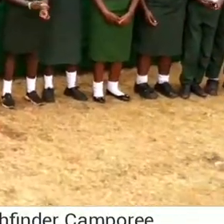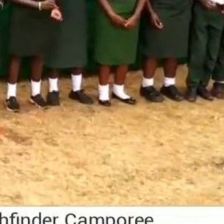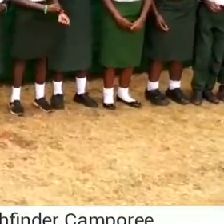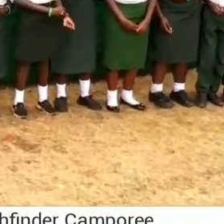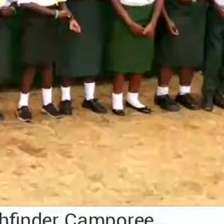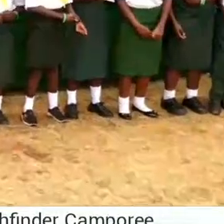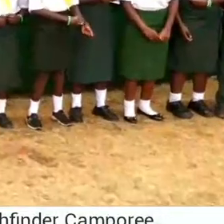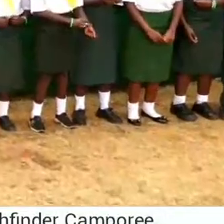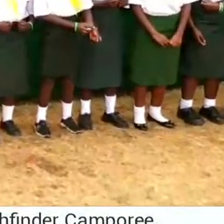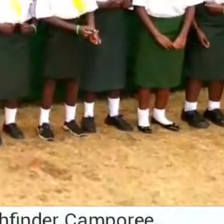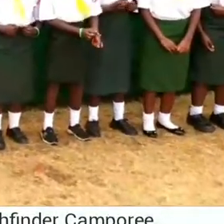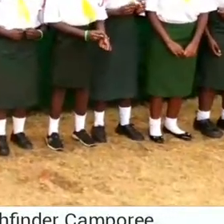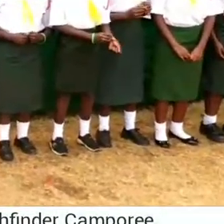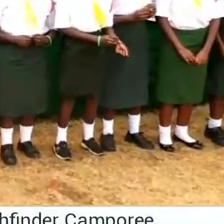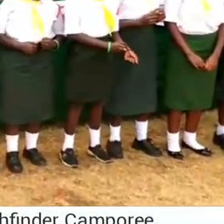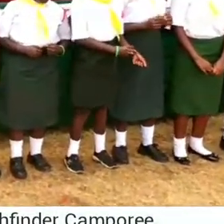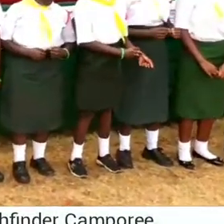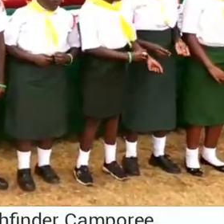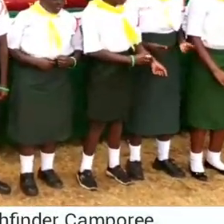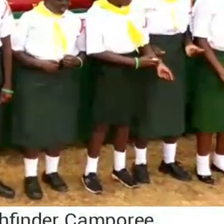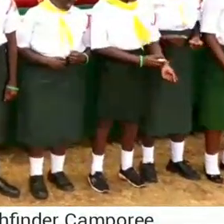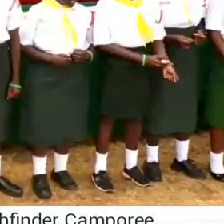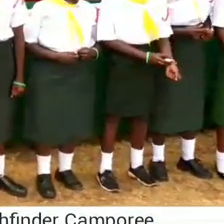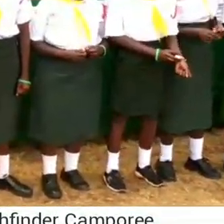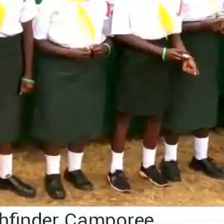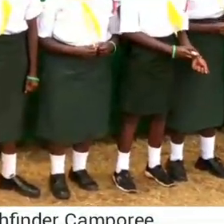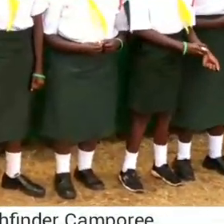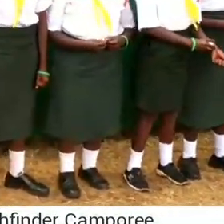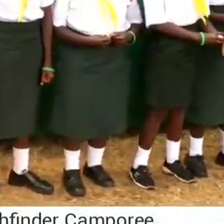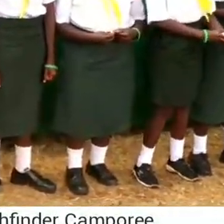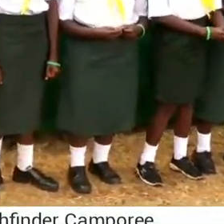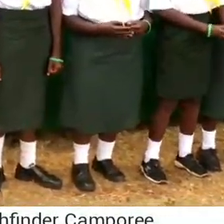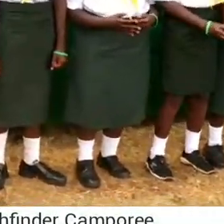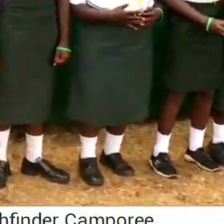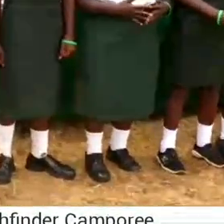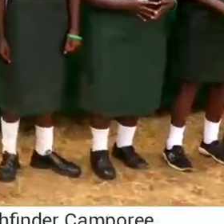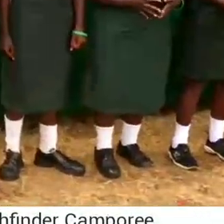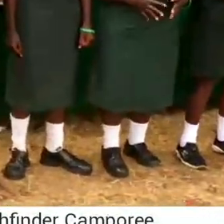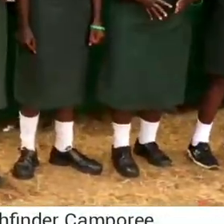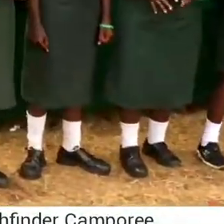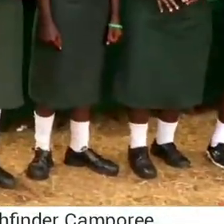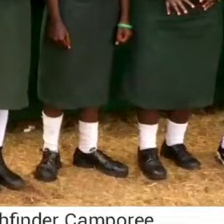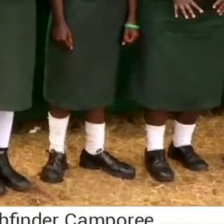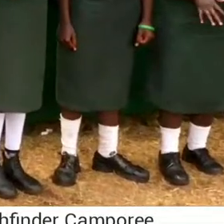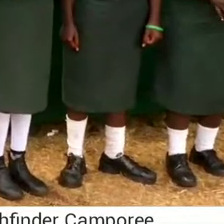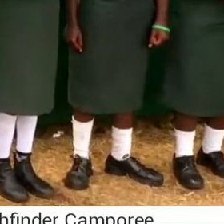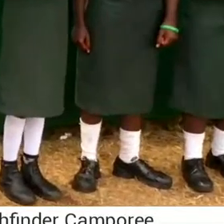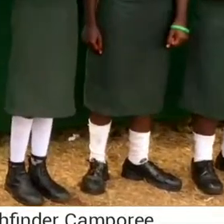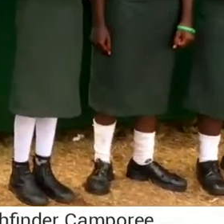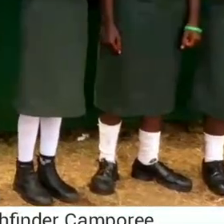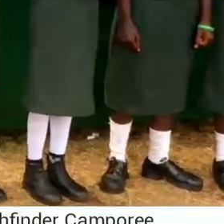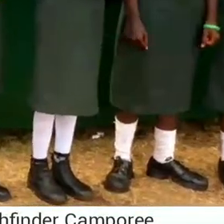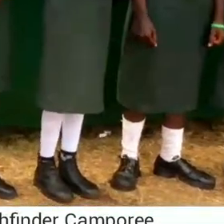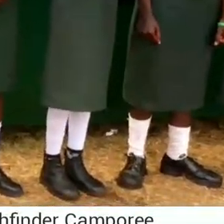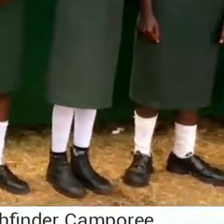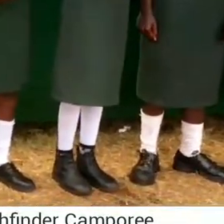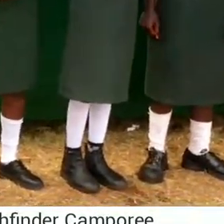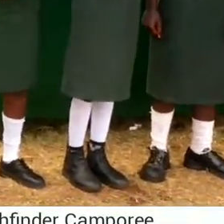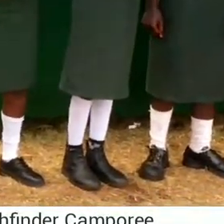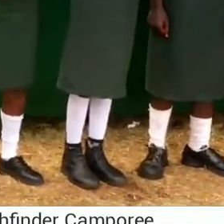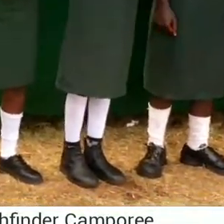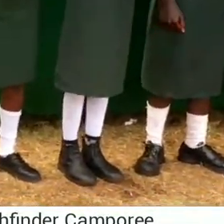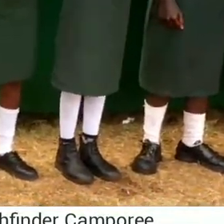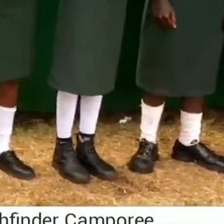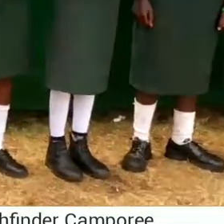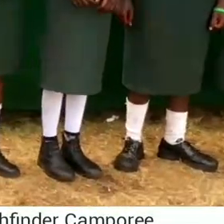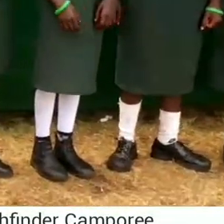mavumbi, urudi mavumbini. Maisha yake ni mafupi, yenye dhiki